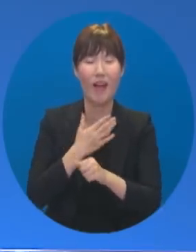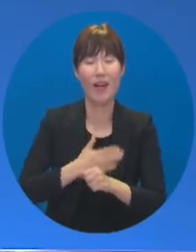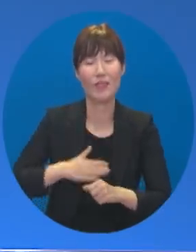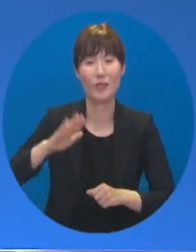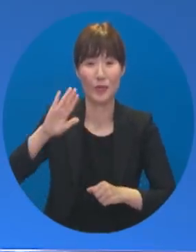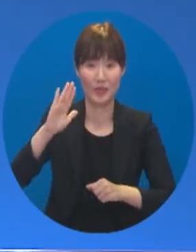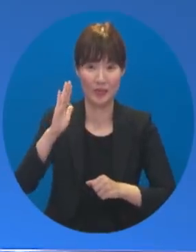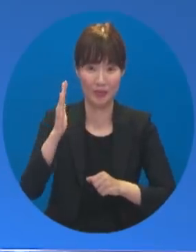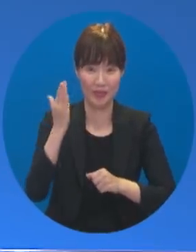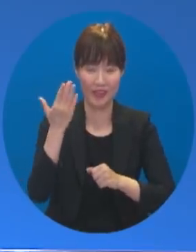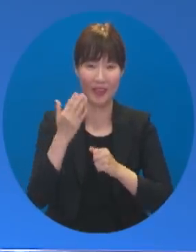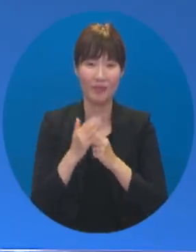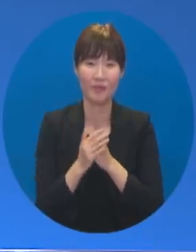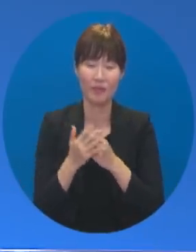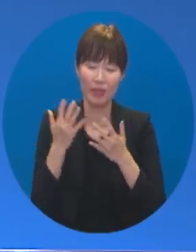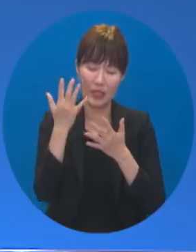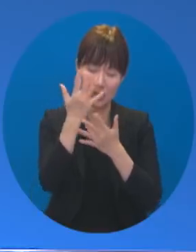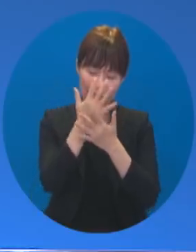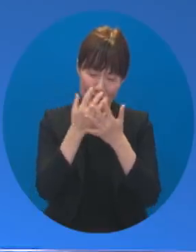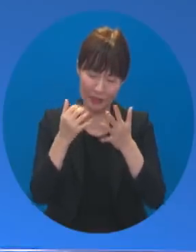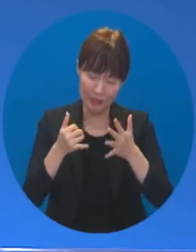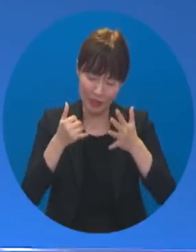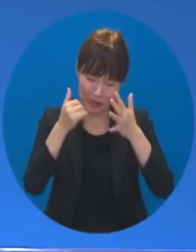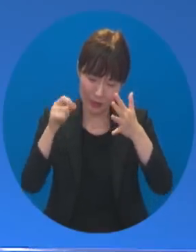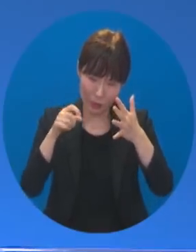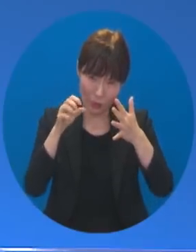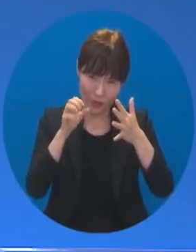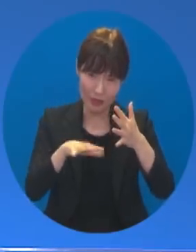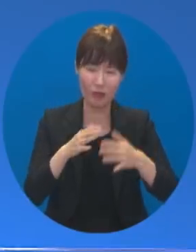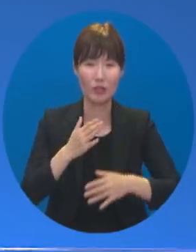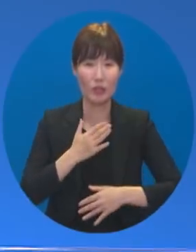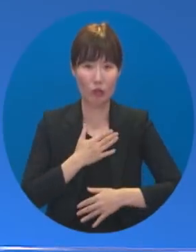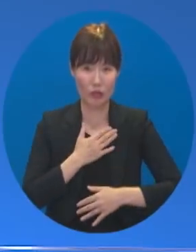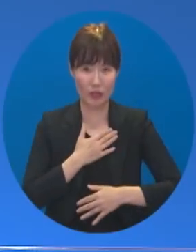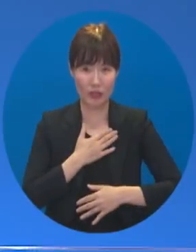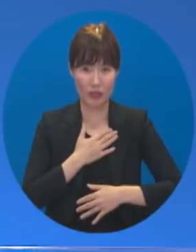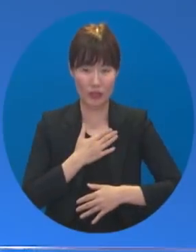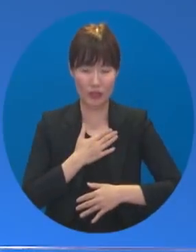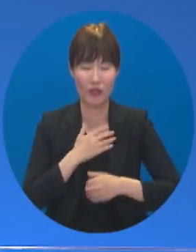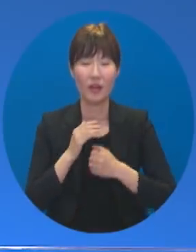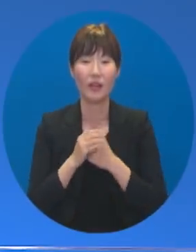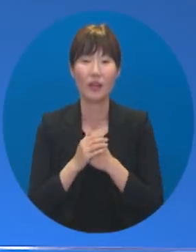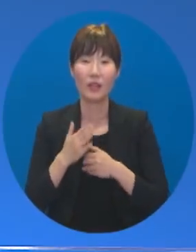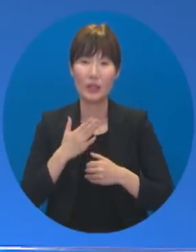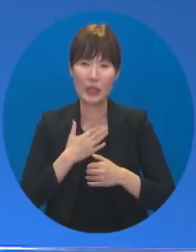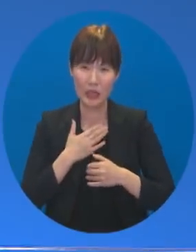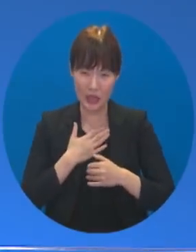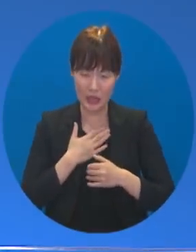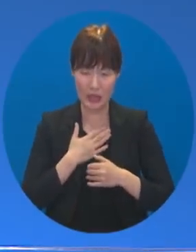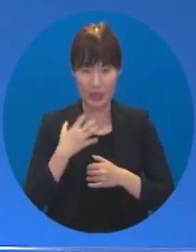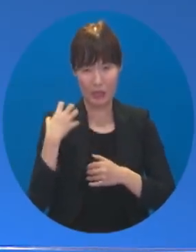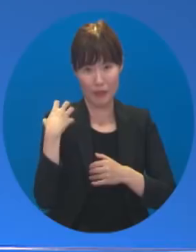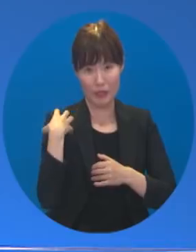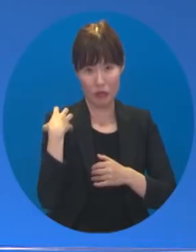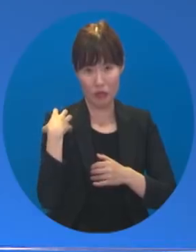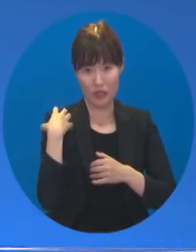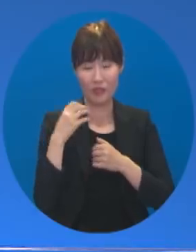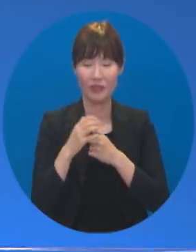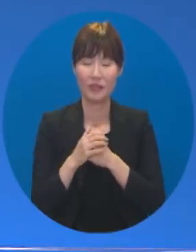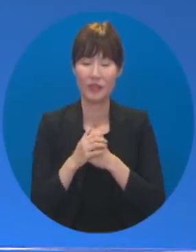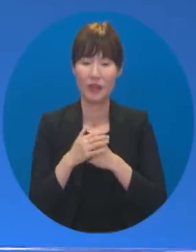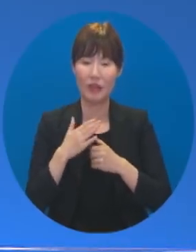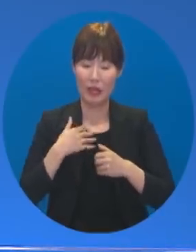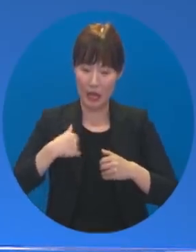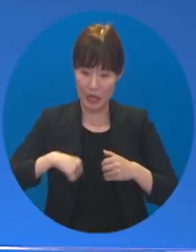되었습니다. 희미한 소상 속에서 저는 저에게 주어진 원기와 제 가족들과